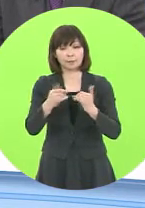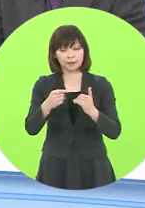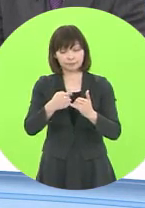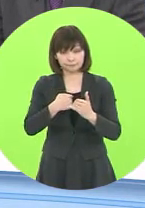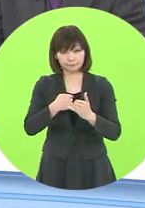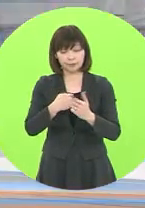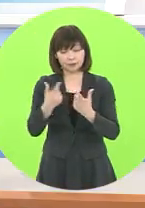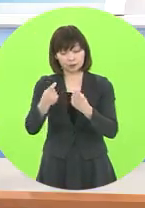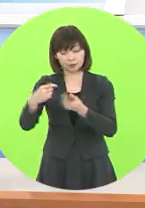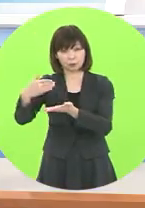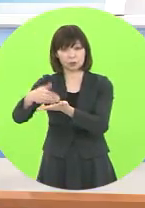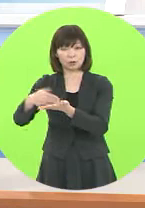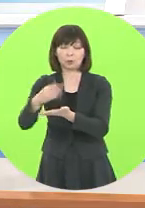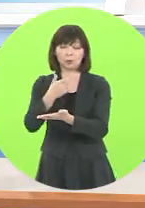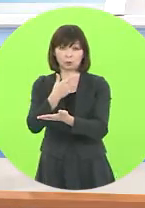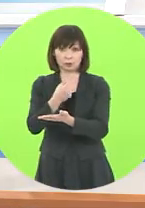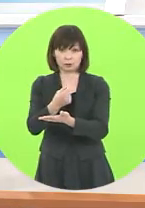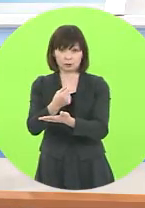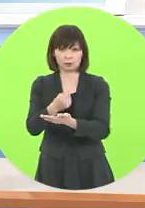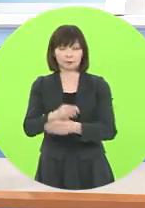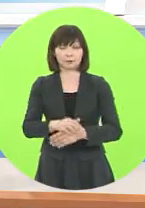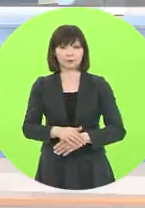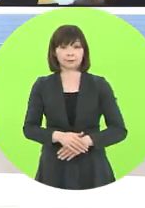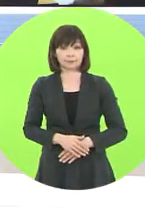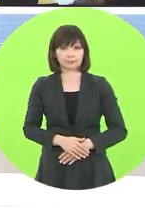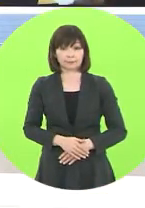説明をしていただきたいなと思いますね。